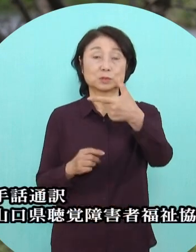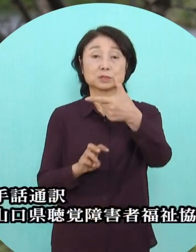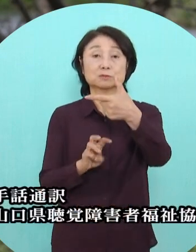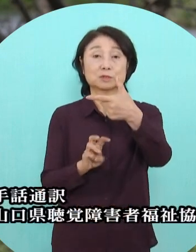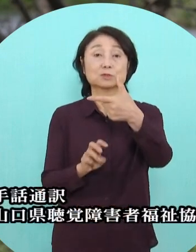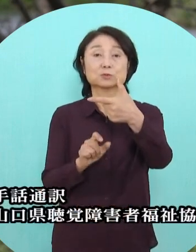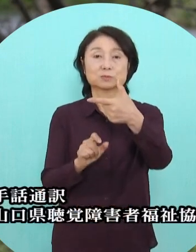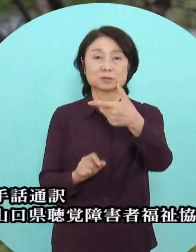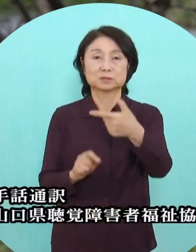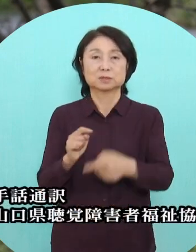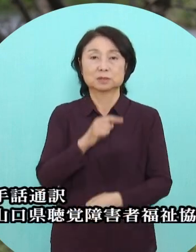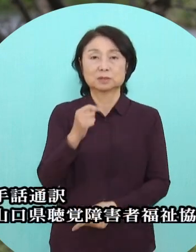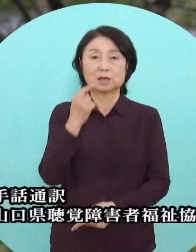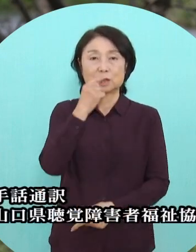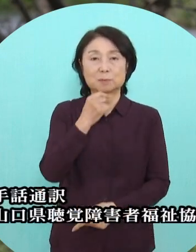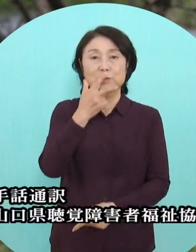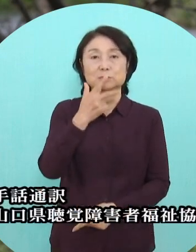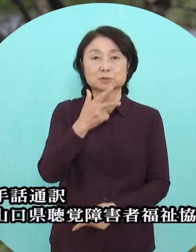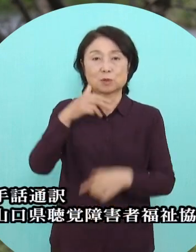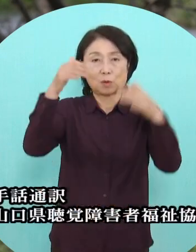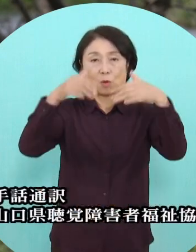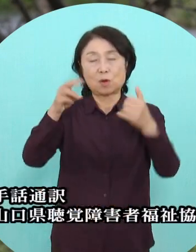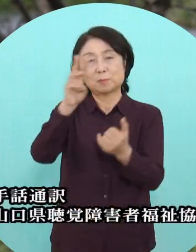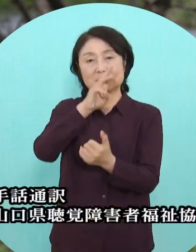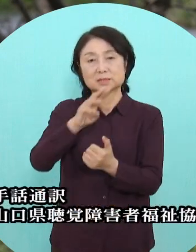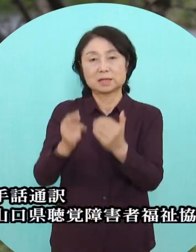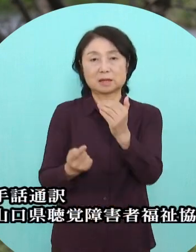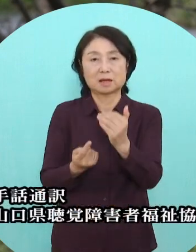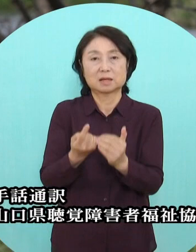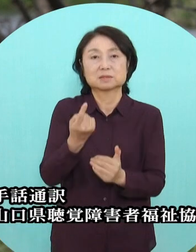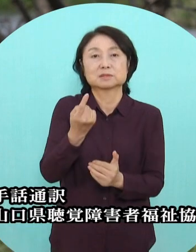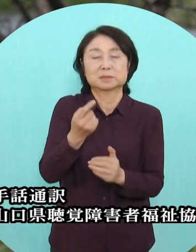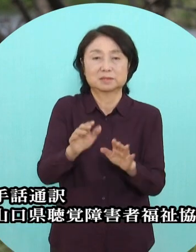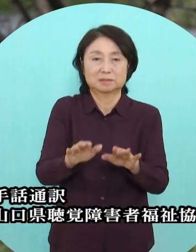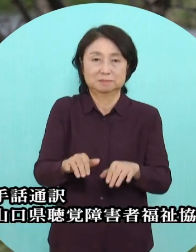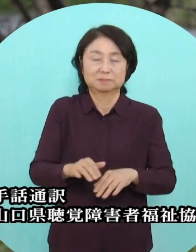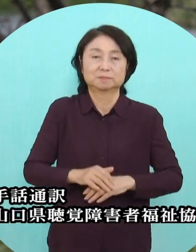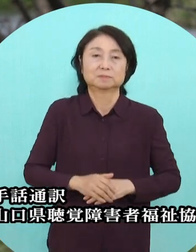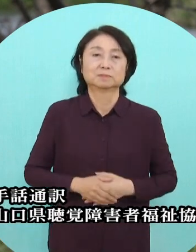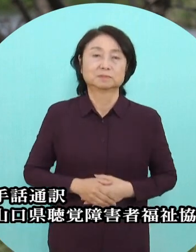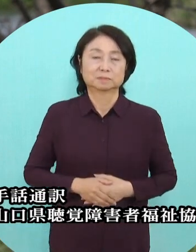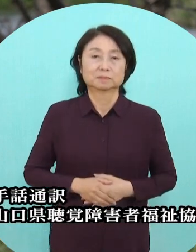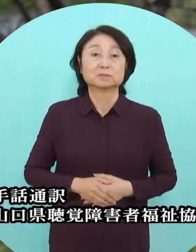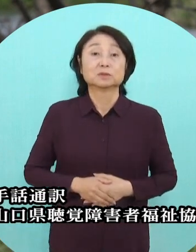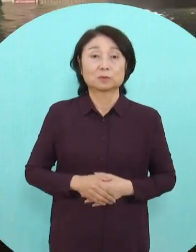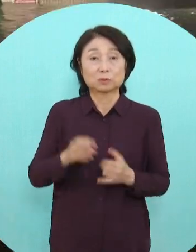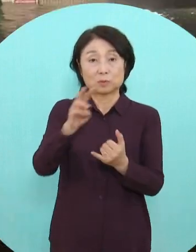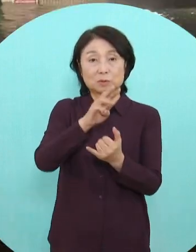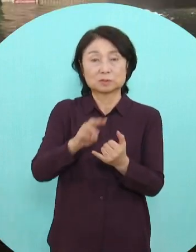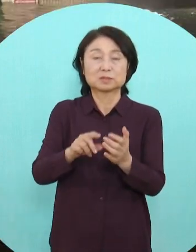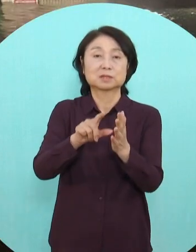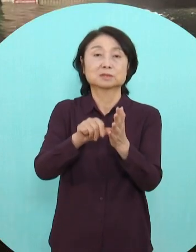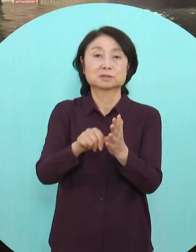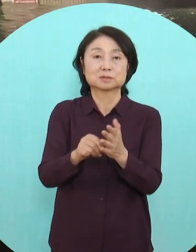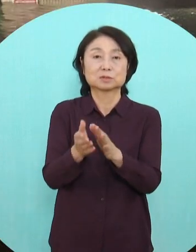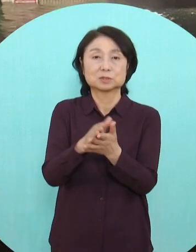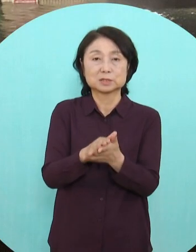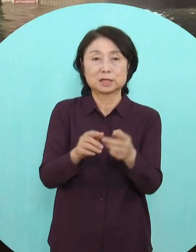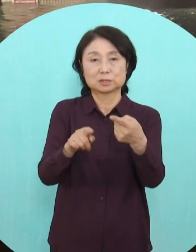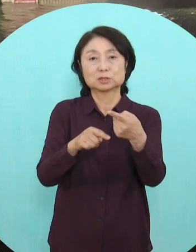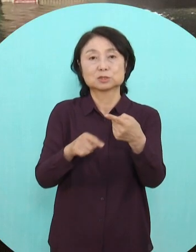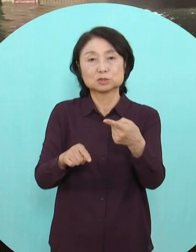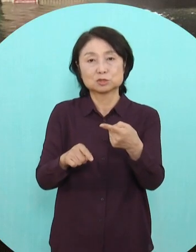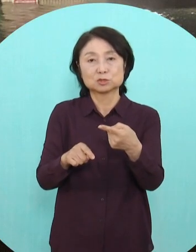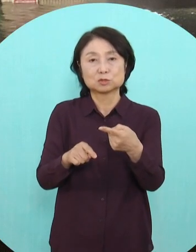去年6月30日に山口市で大雨災害が発生しました。この災害で死